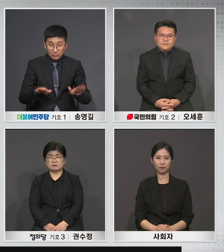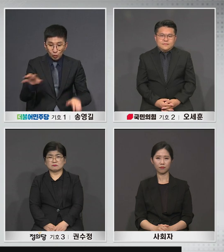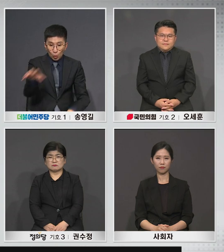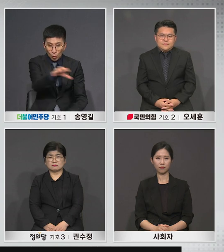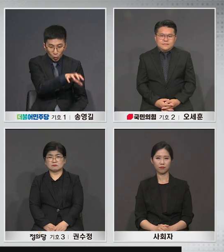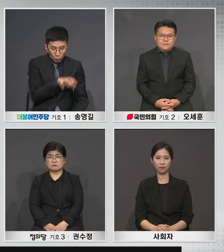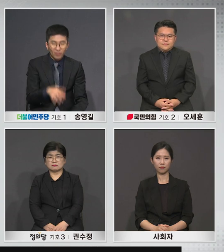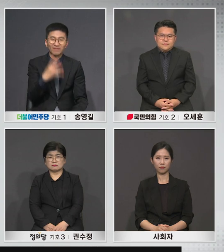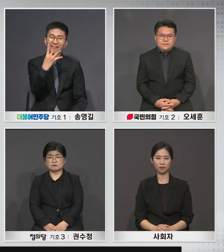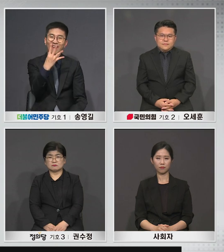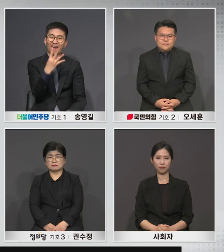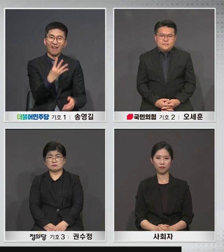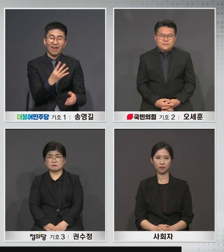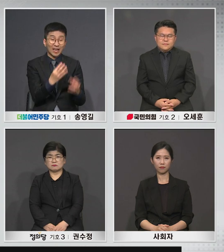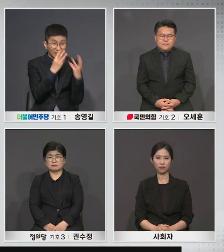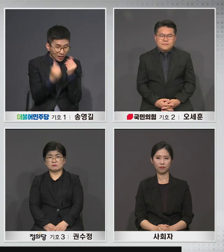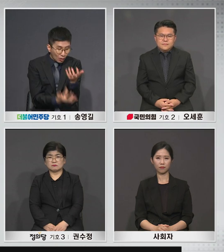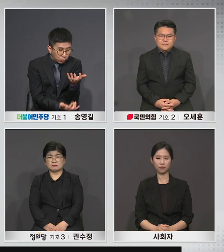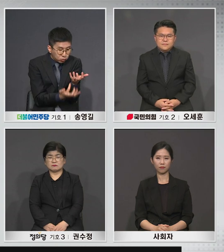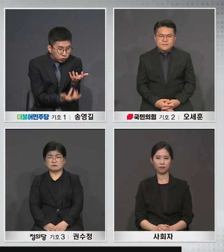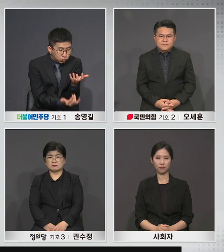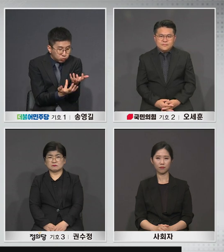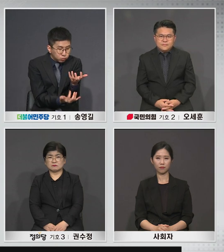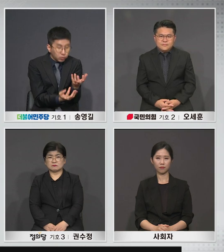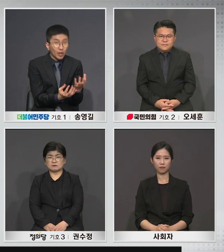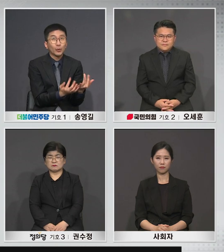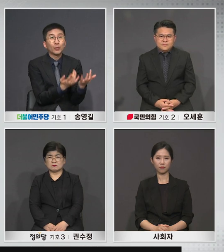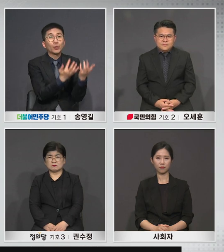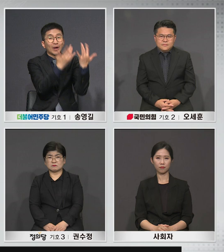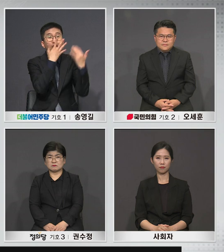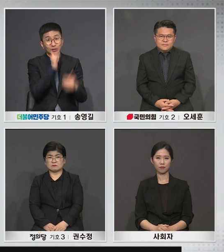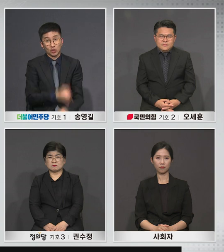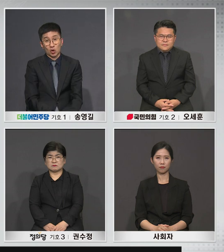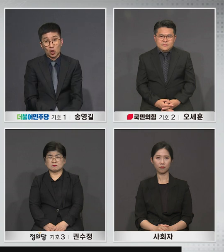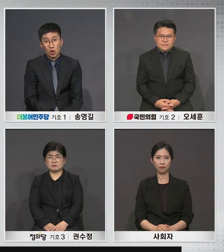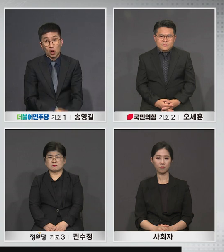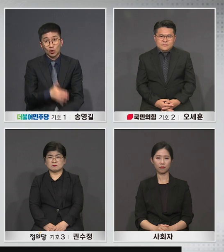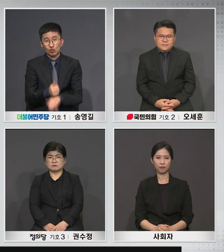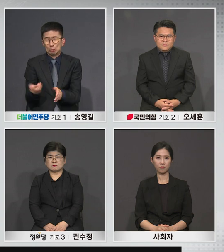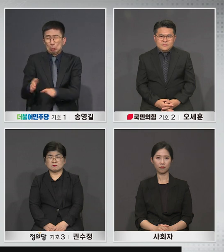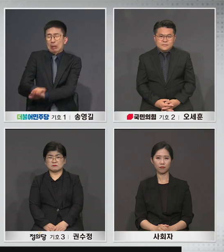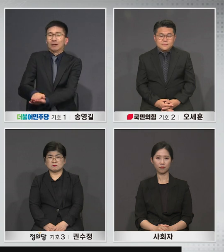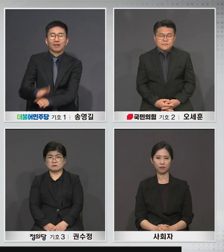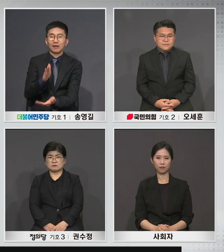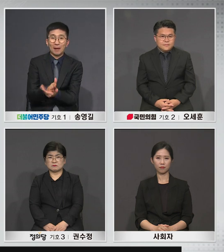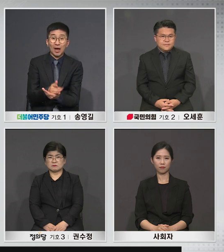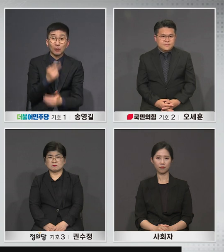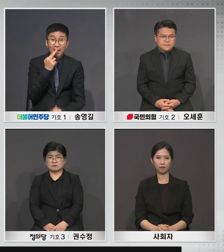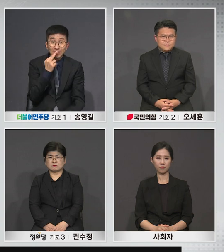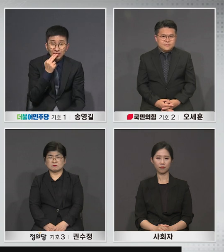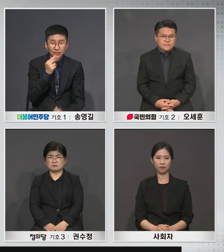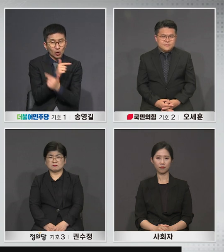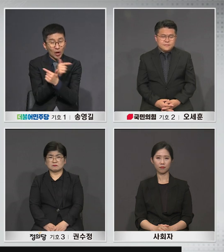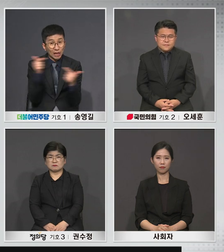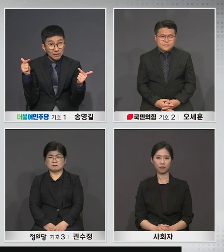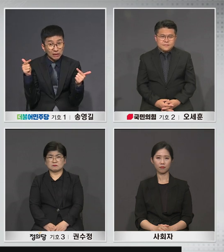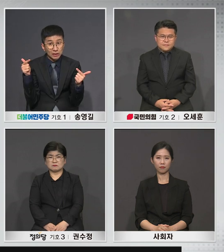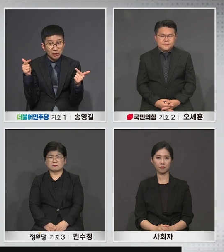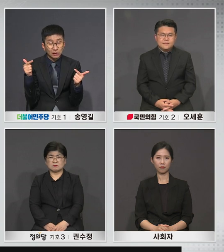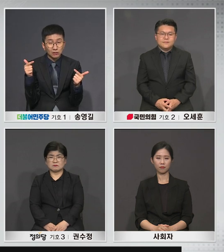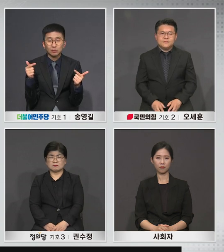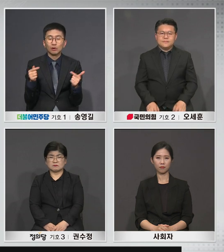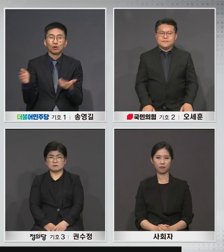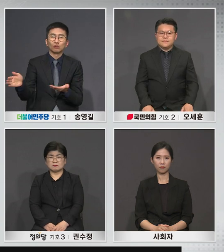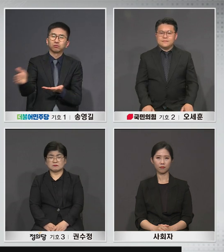소각제를 중심으로 생 매립을 중단시키고 그다음에 페트병이나 플라스틱 수거율이 한 19%밖에 안 되는데 저는 이번에